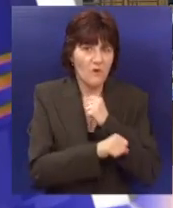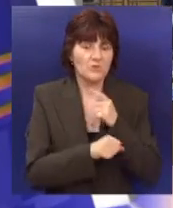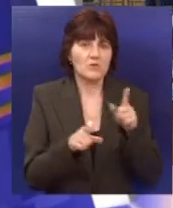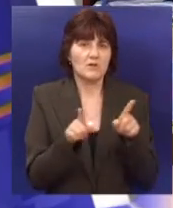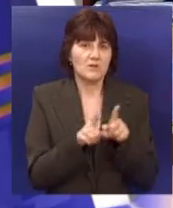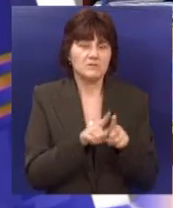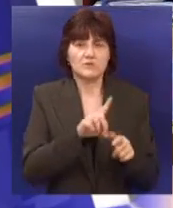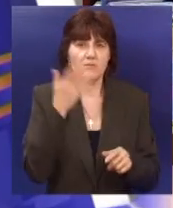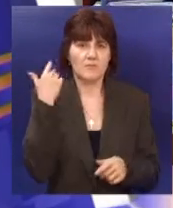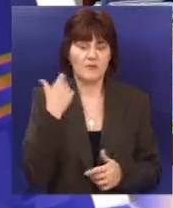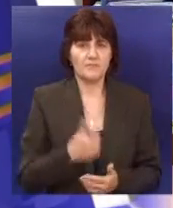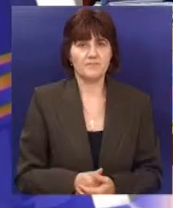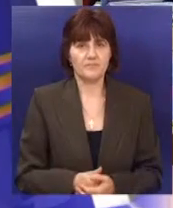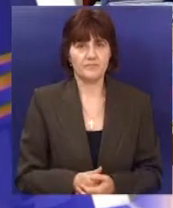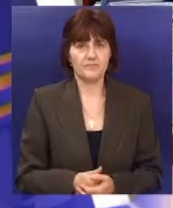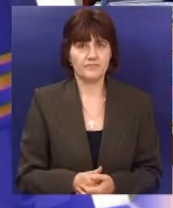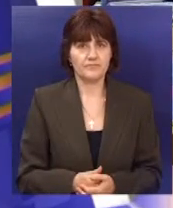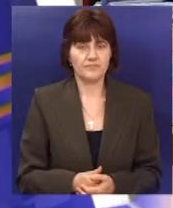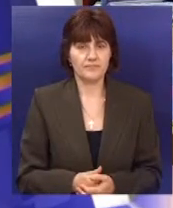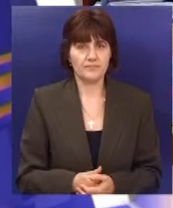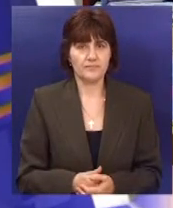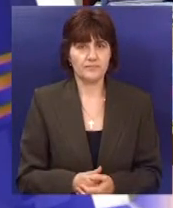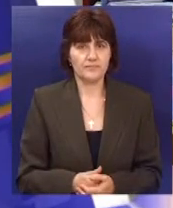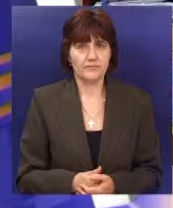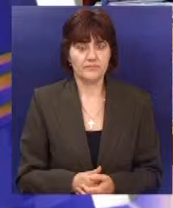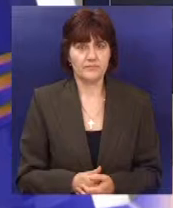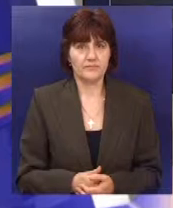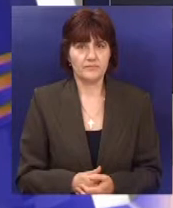sa fakultativnim učenjem nije bilo moguće.